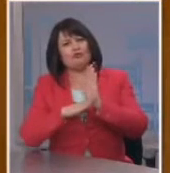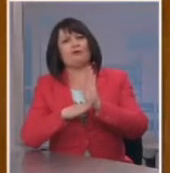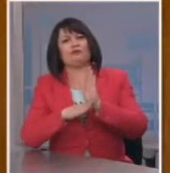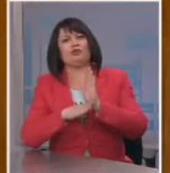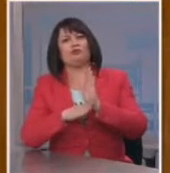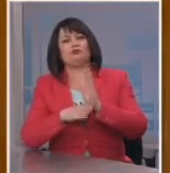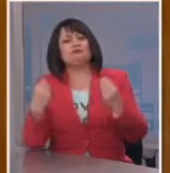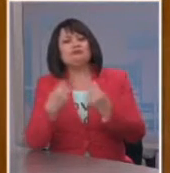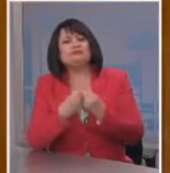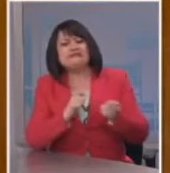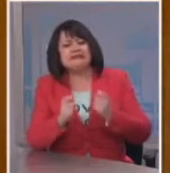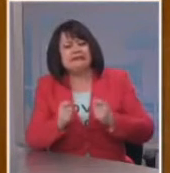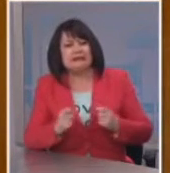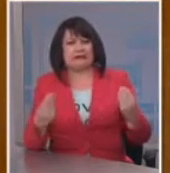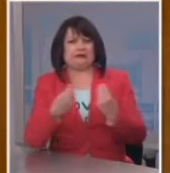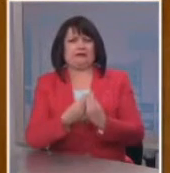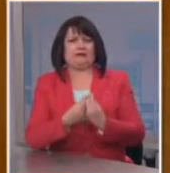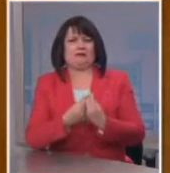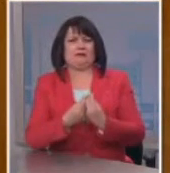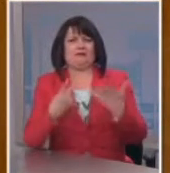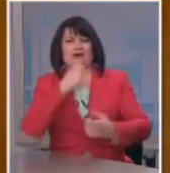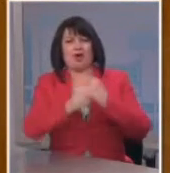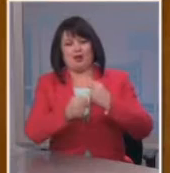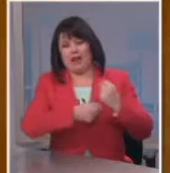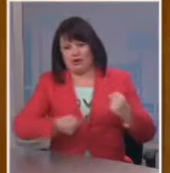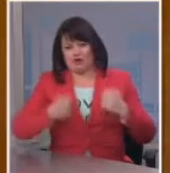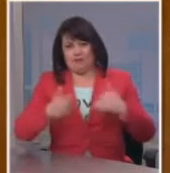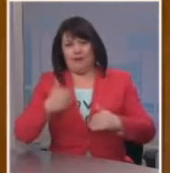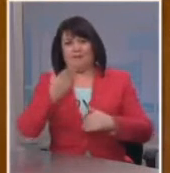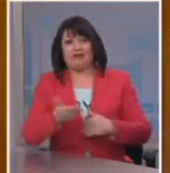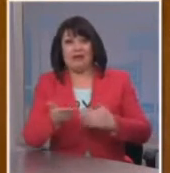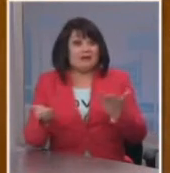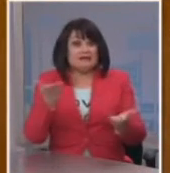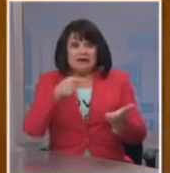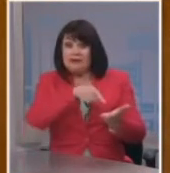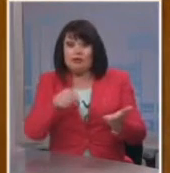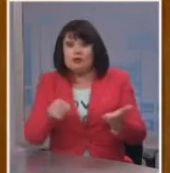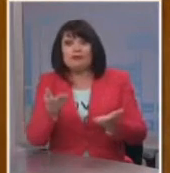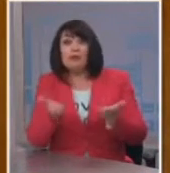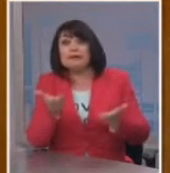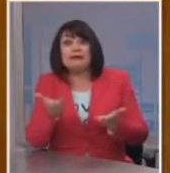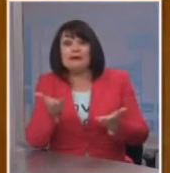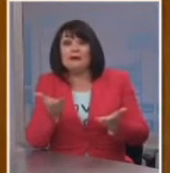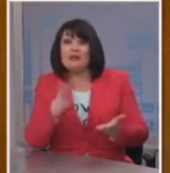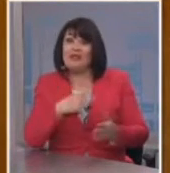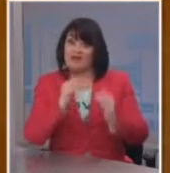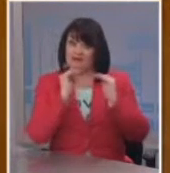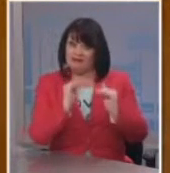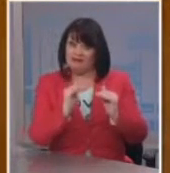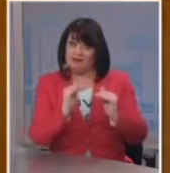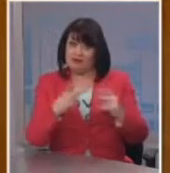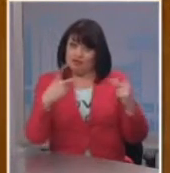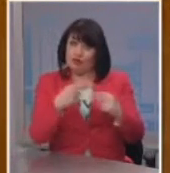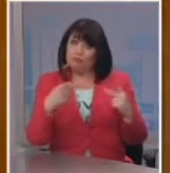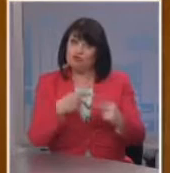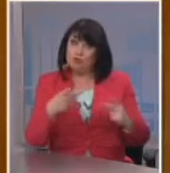δημοσιονομικές προσαρμογές χρειάζονται μετά από 7 χρόνια λιτότητας. Εσείς ποια θέση παίρνετε? Θέλετε συνέχιση των περικοπών, όπως μας είπατε